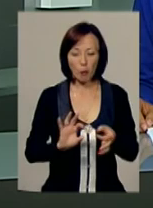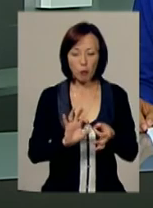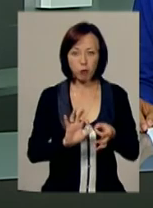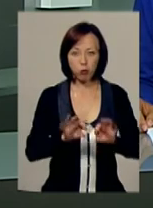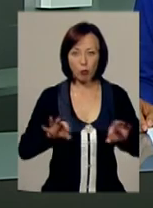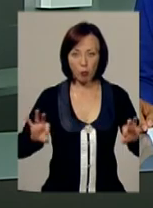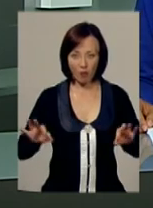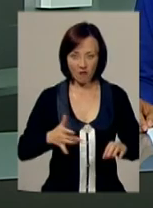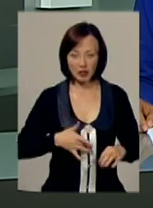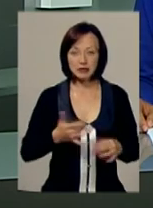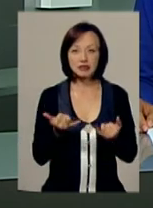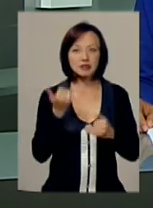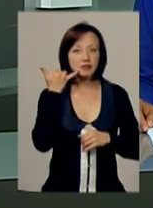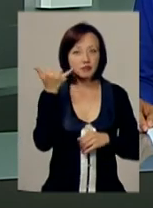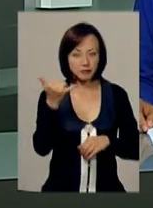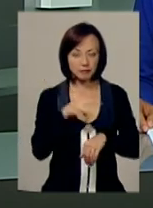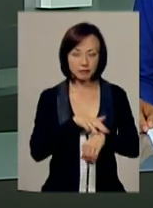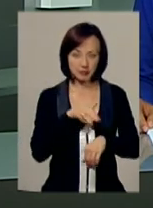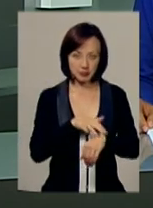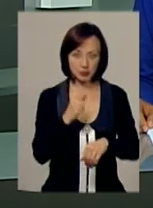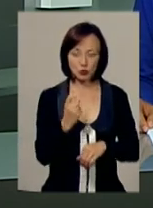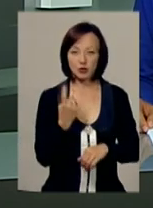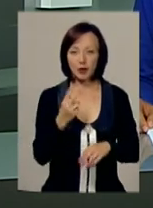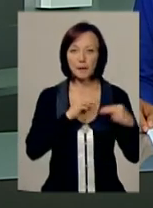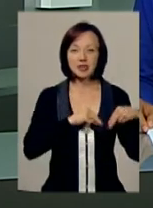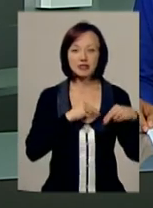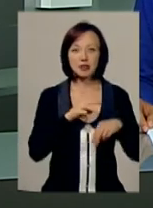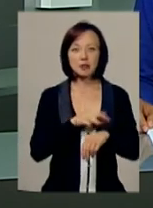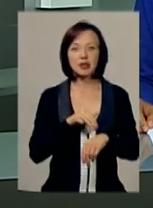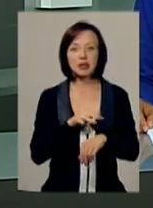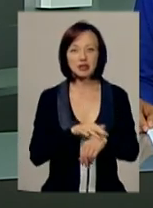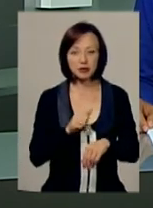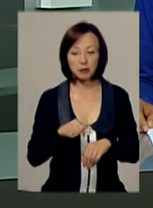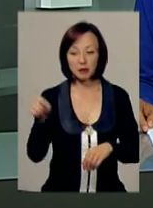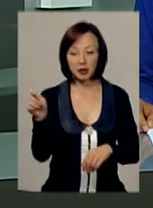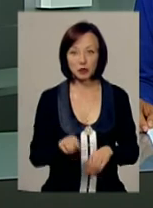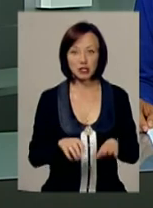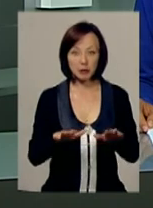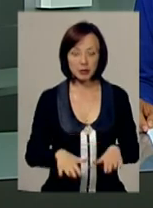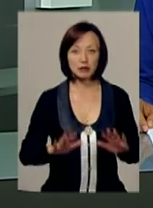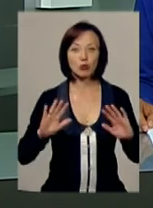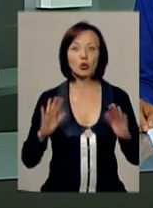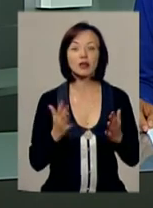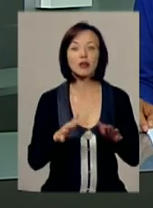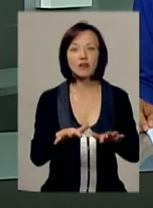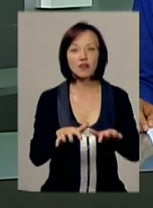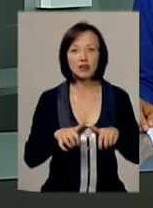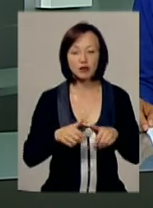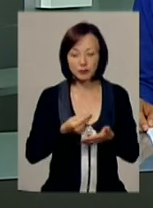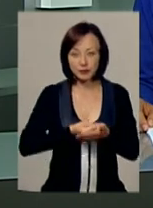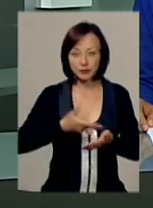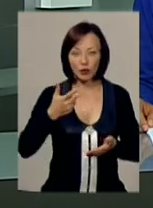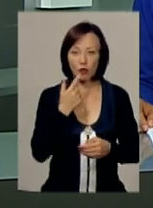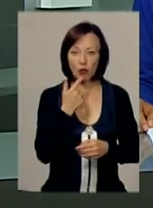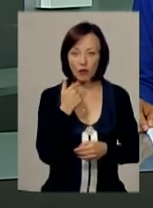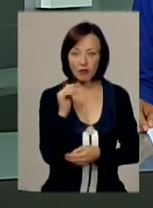Комунальники одразу зателефонували за номером 102. Співробітники правоохоронних органів, прибувши на місце події, вилучили зразки крові